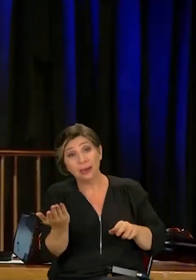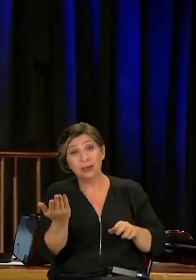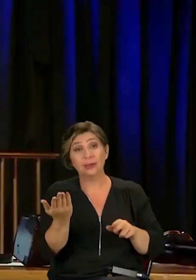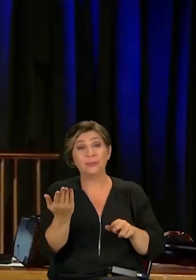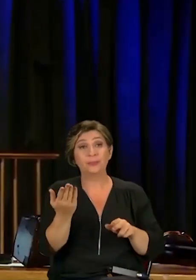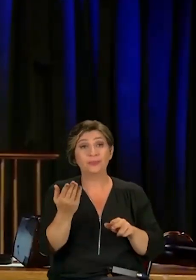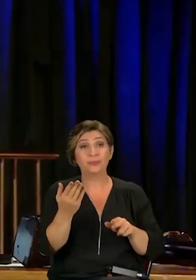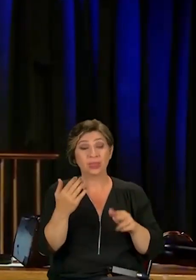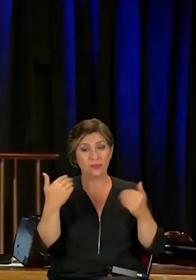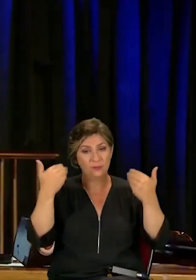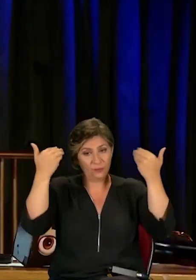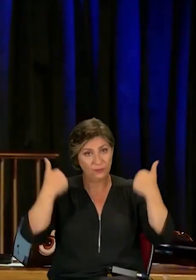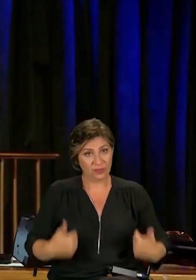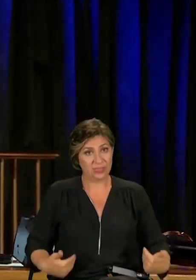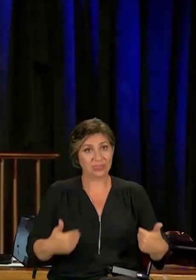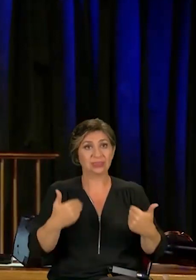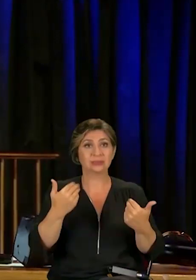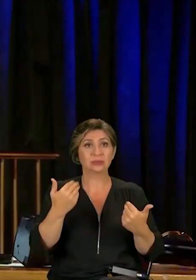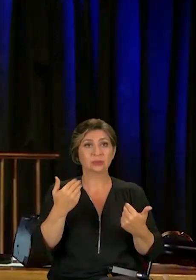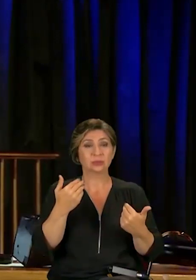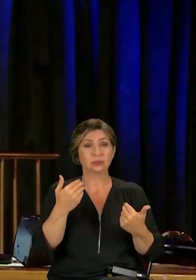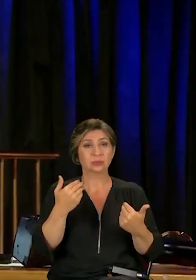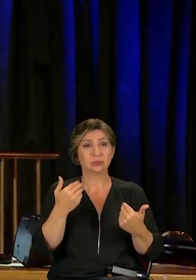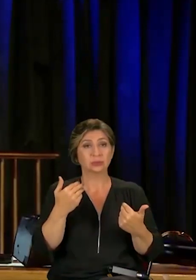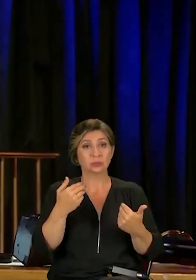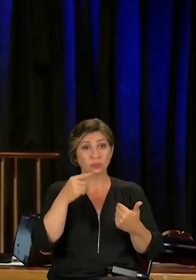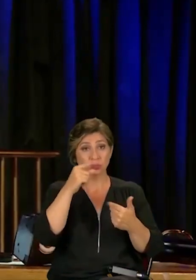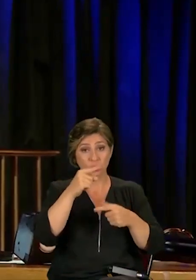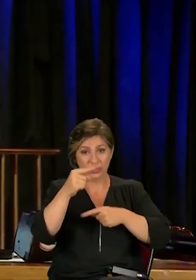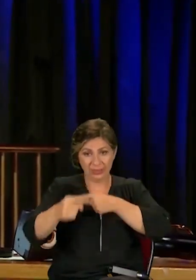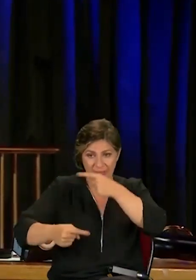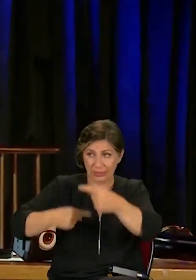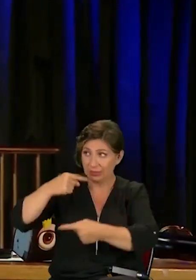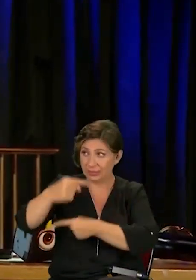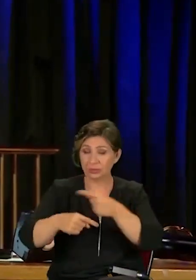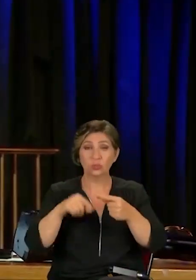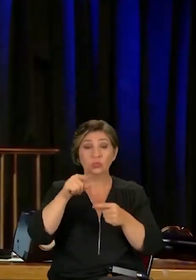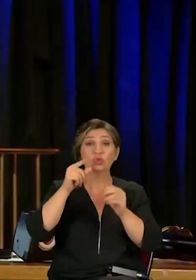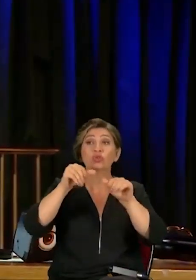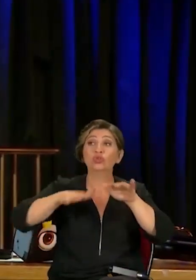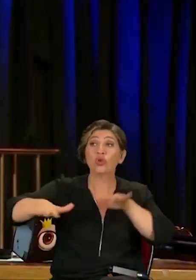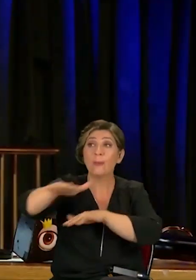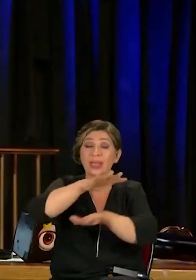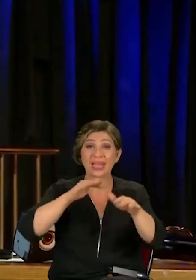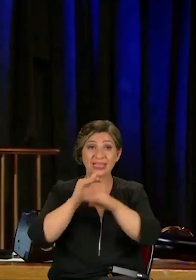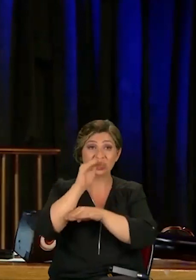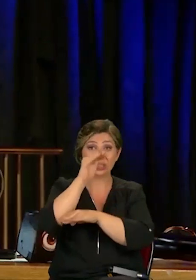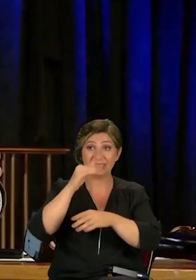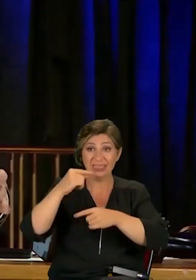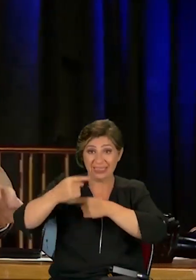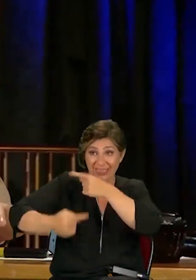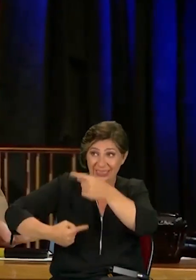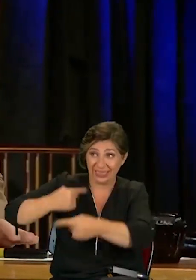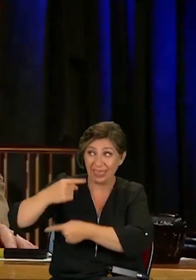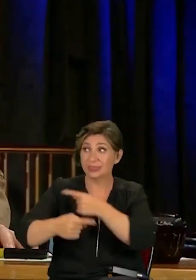Beri yandan fiziğin itibariyle yani bu ırkın, bu topraklarda yaşayan